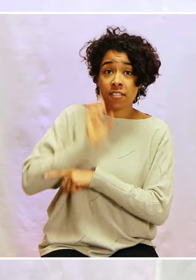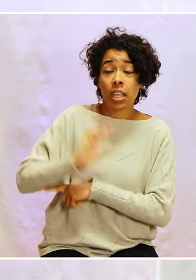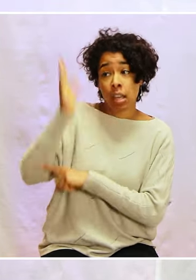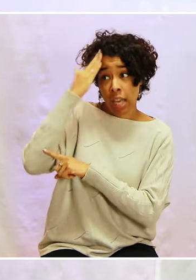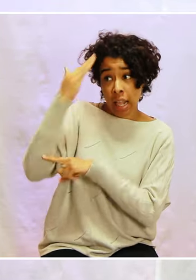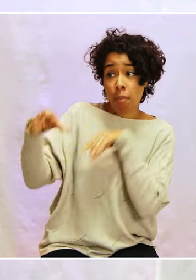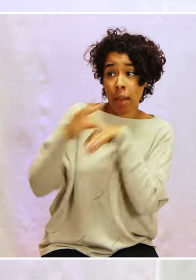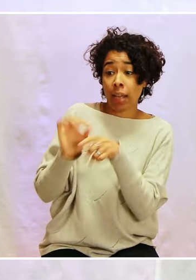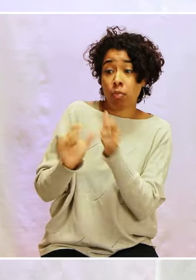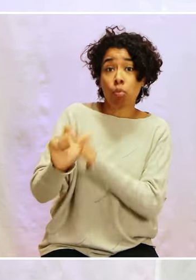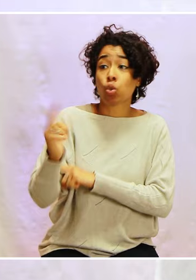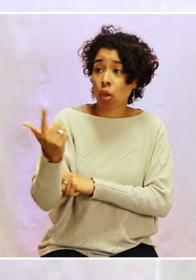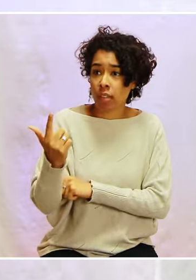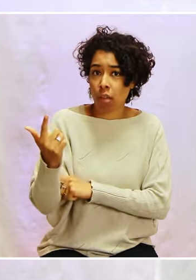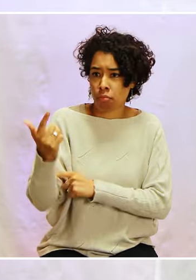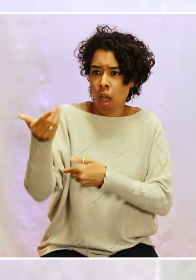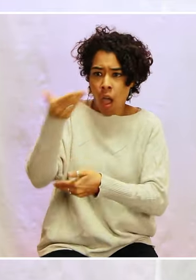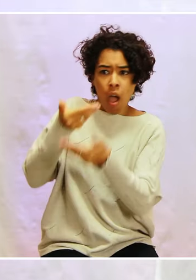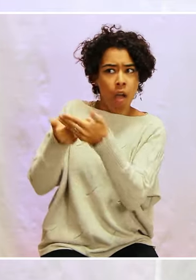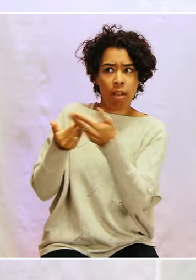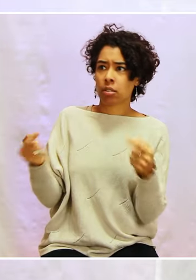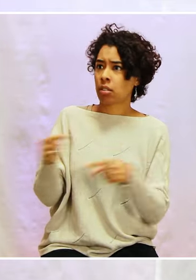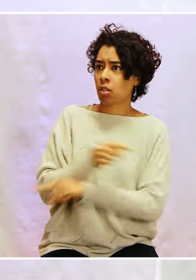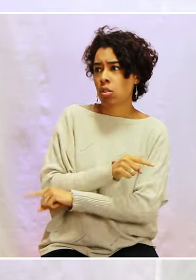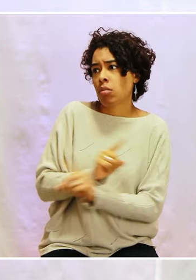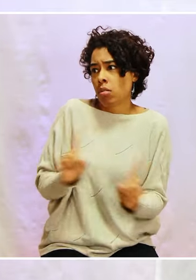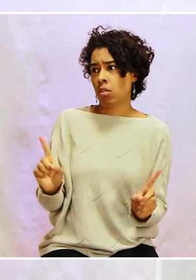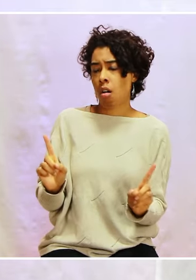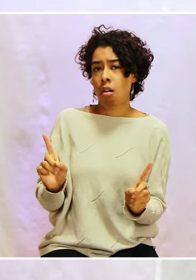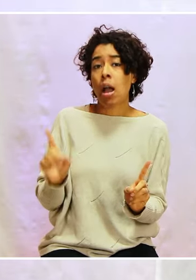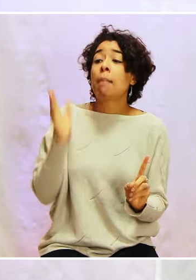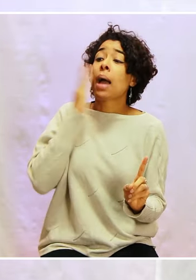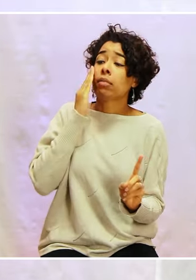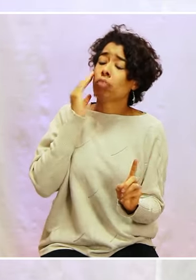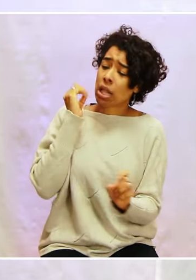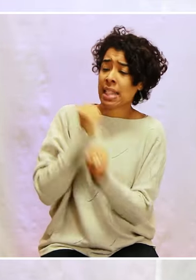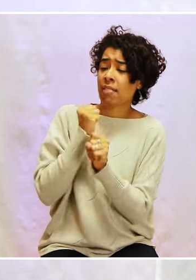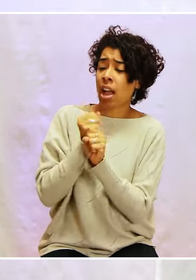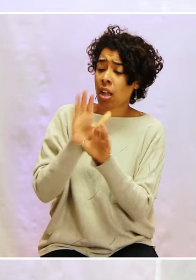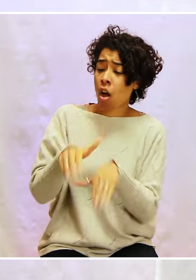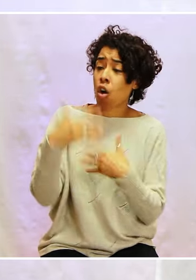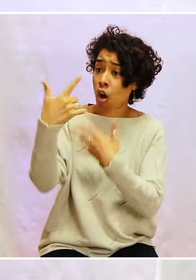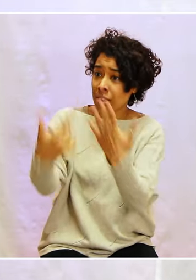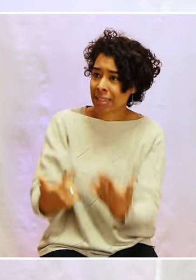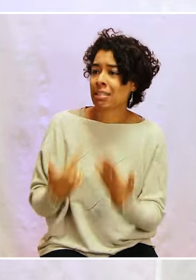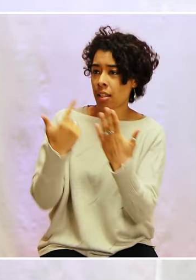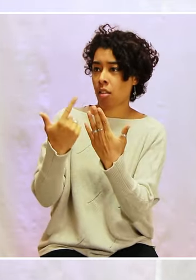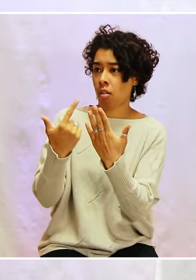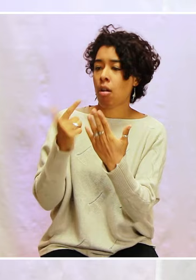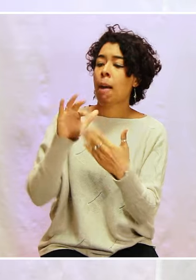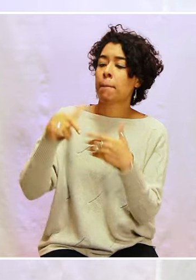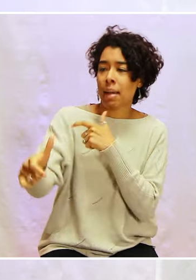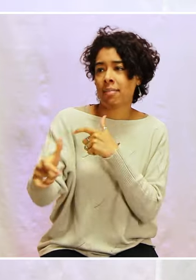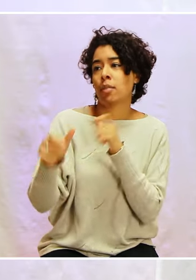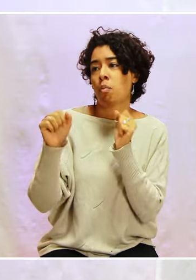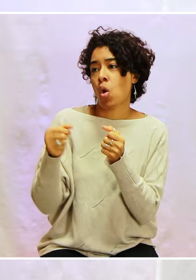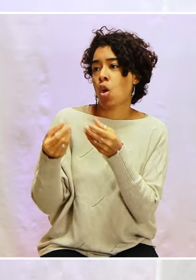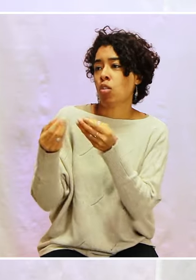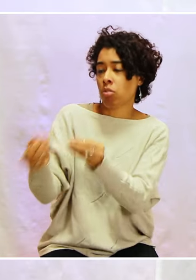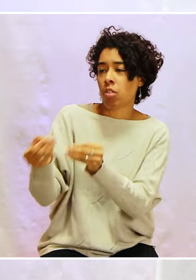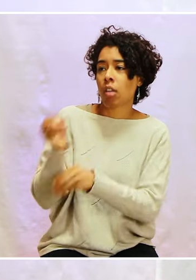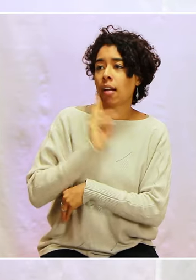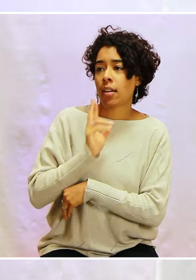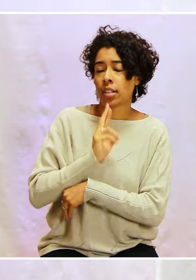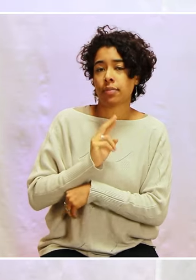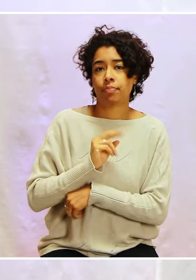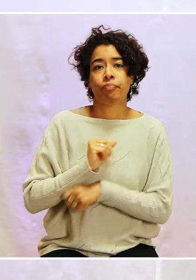celle-ci et nous te donnerons aussi l'autre pour le service que tu feras encore chez moi pendant cette nouvelle année Jacob